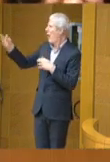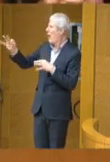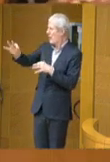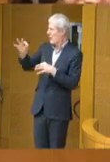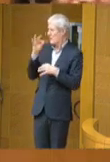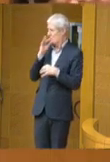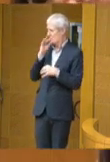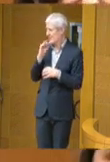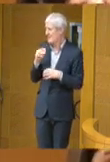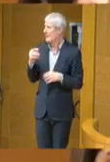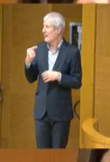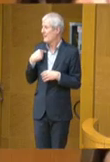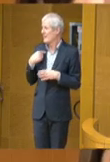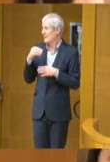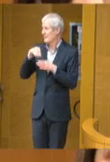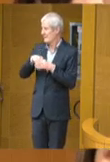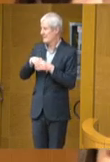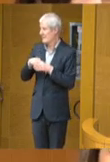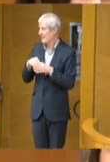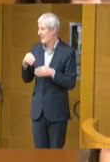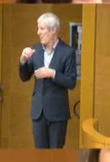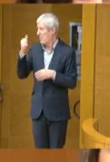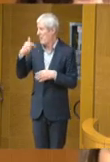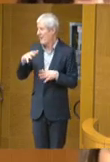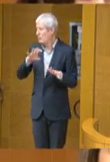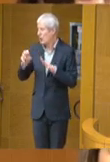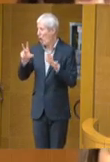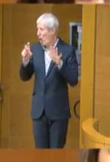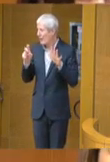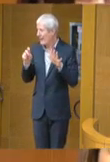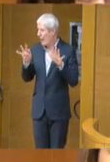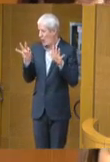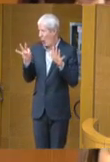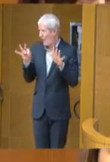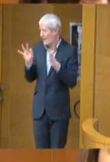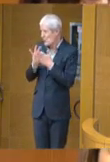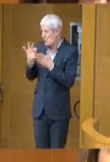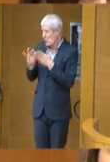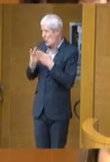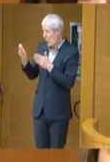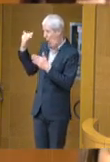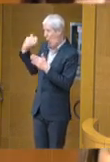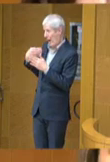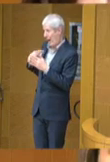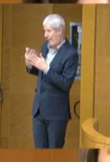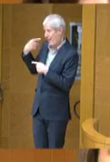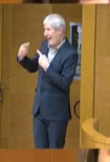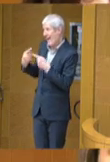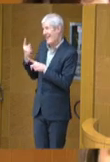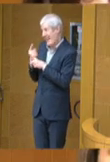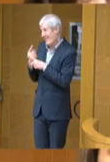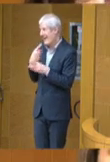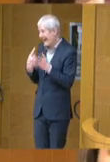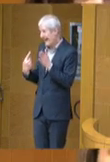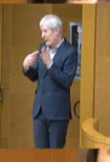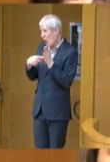Sono frutto della scuola italiana degli anni 80-90, per questo motivo dico che forse è il caso di ritornare un po' a quei